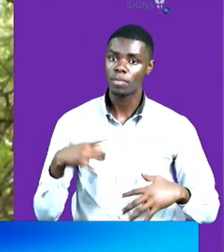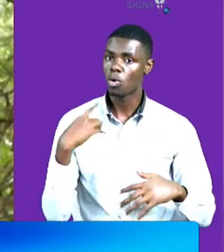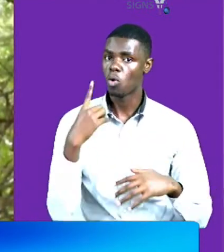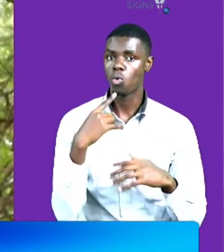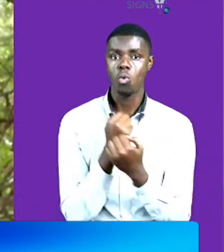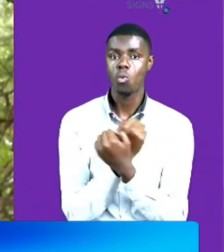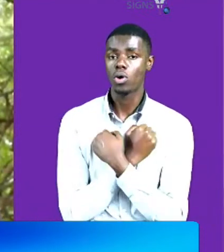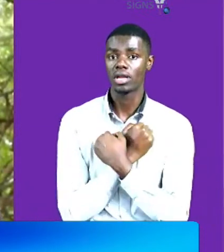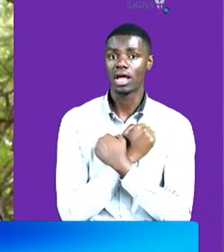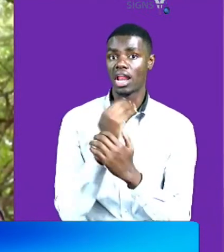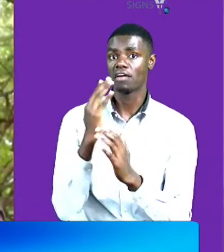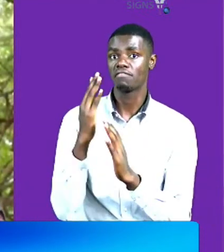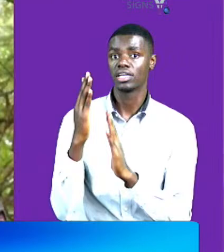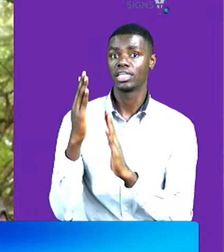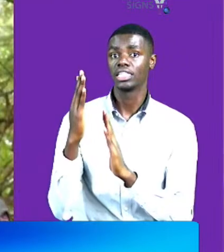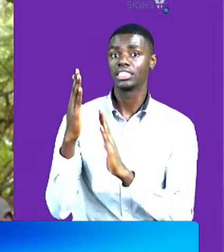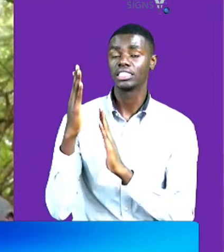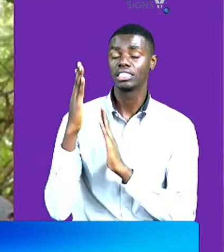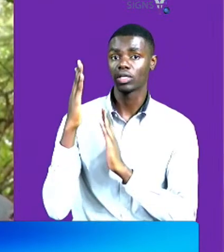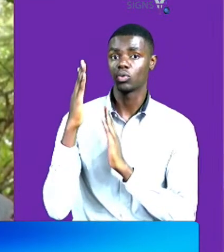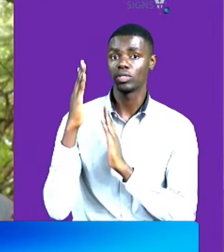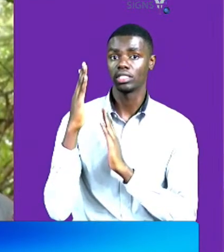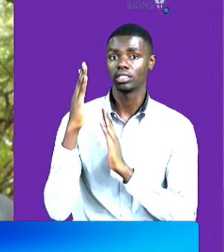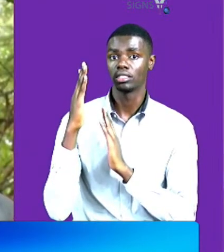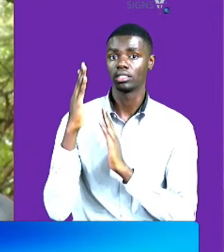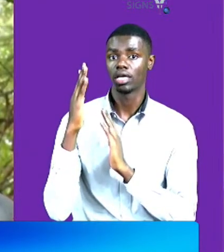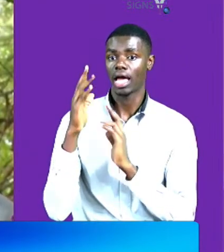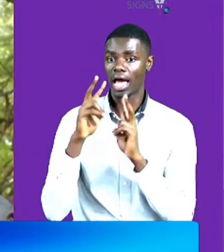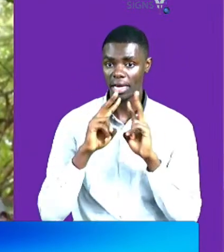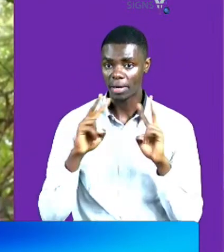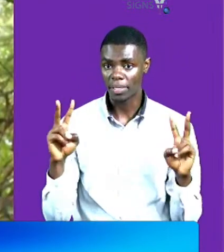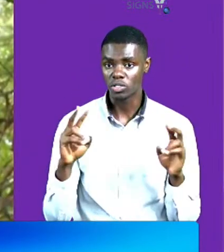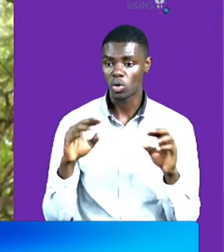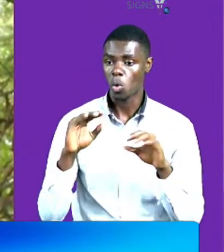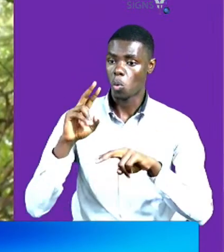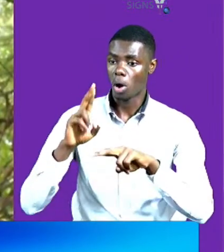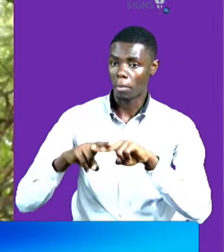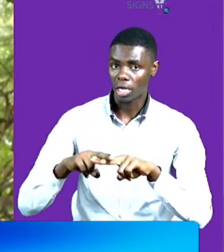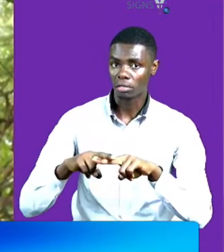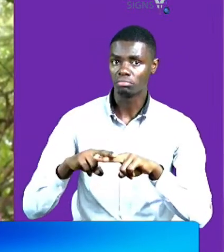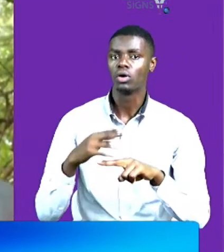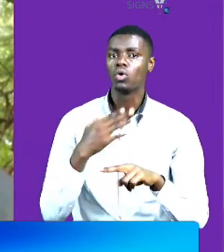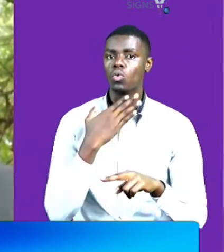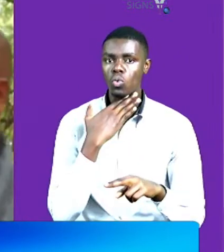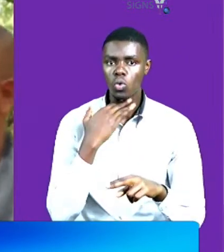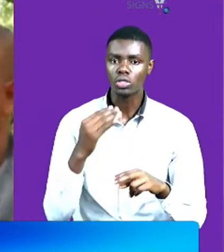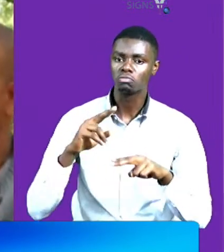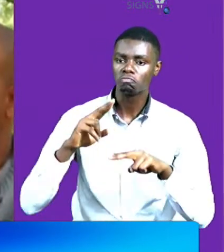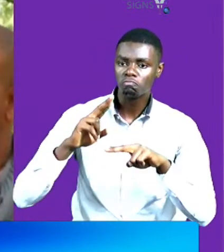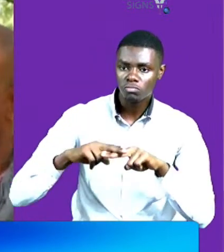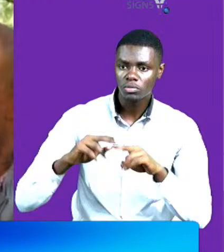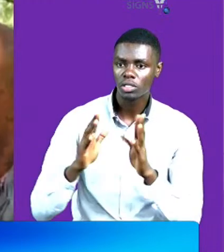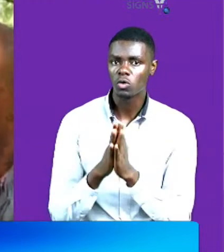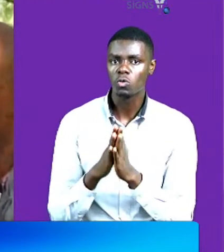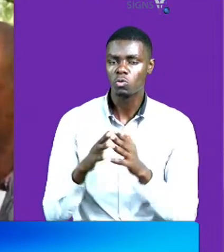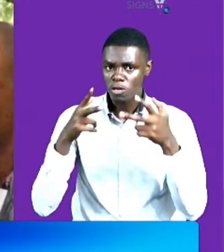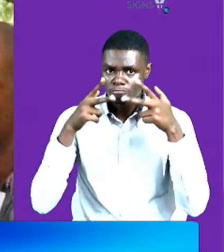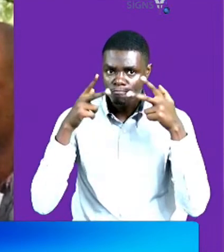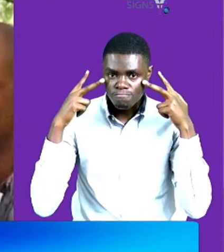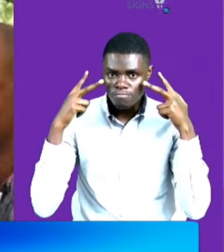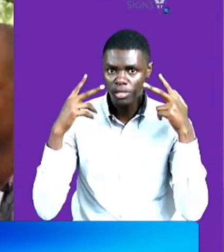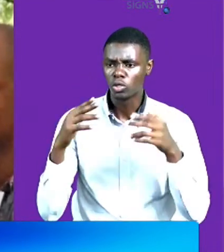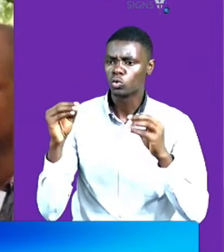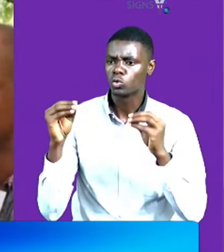usalama ndio wamekaa katika hii kikao. Bwana MP, tunataka kikao ya uhalifu. Tuwe tunafanya kikao na